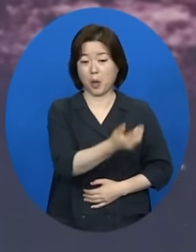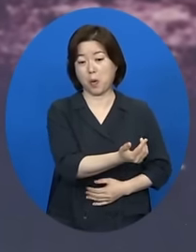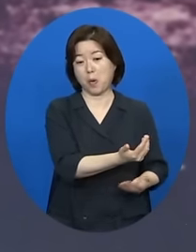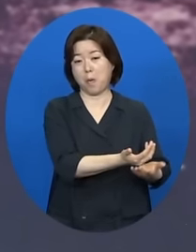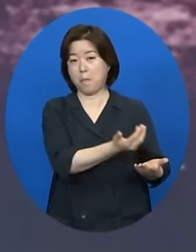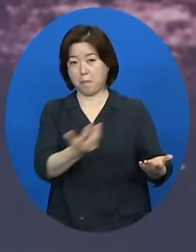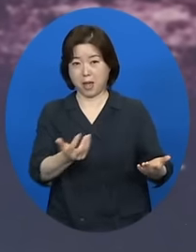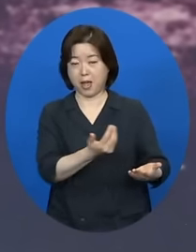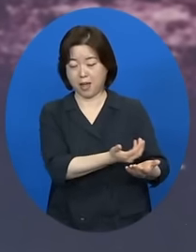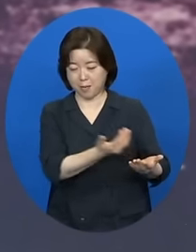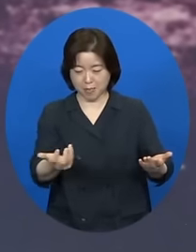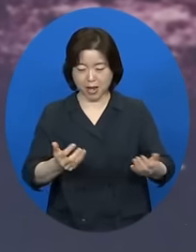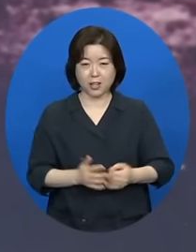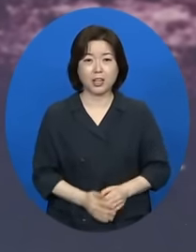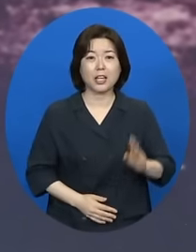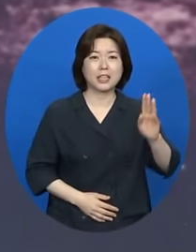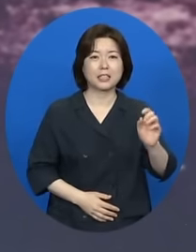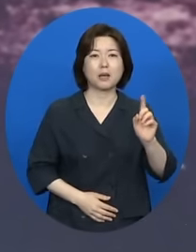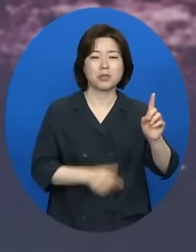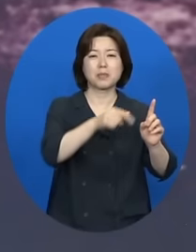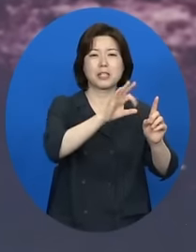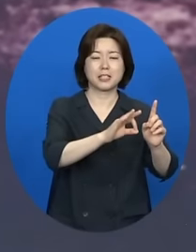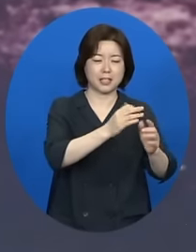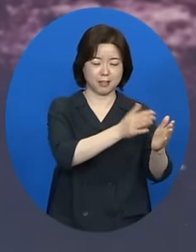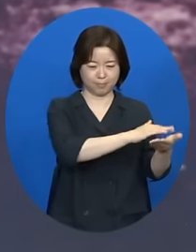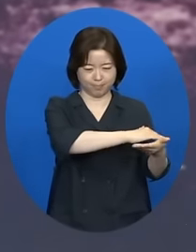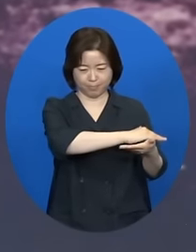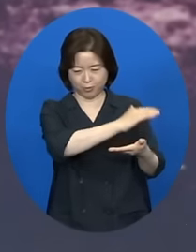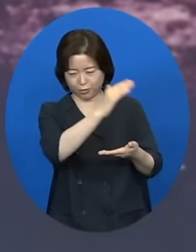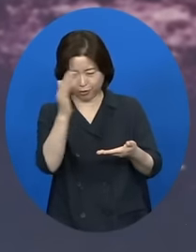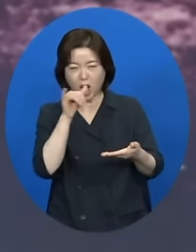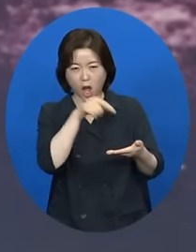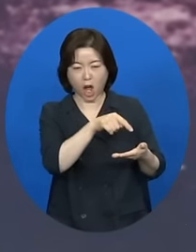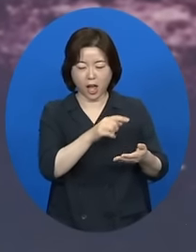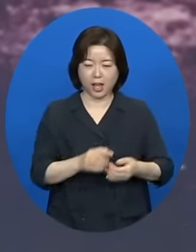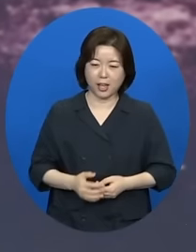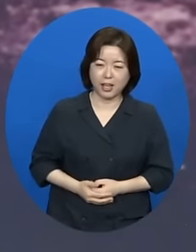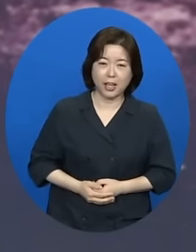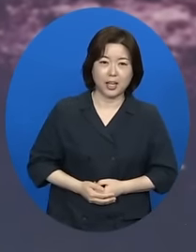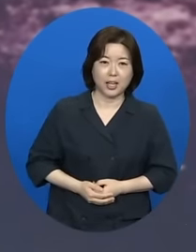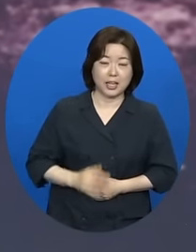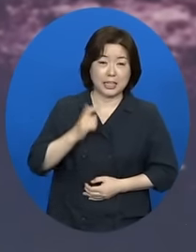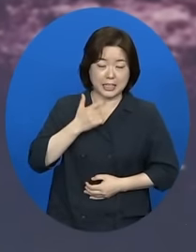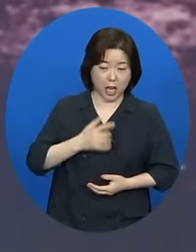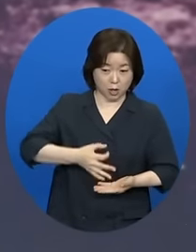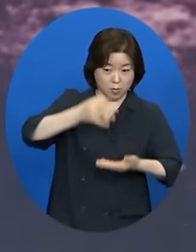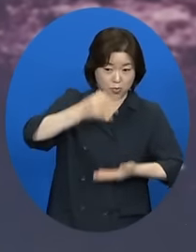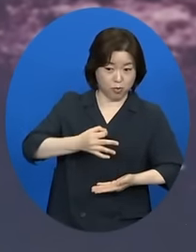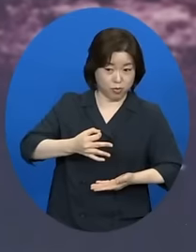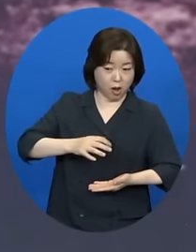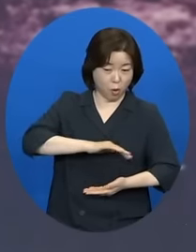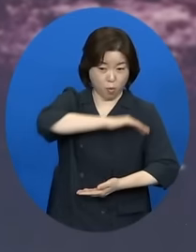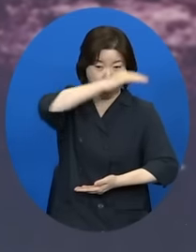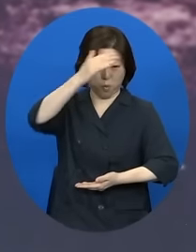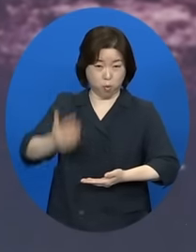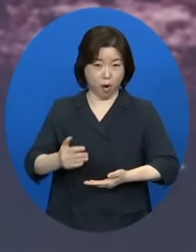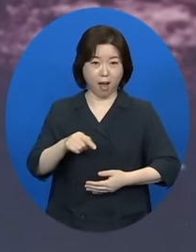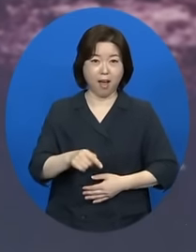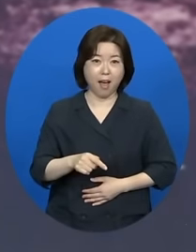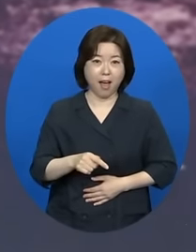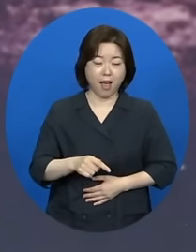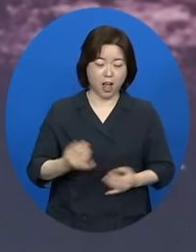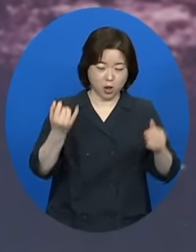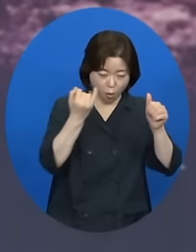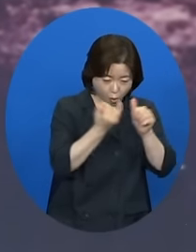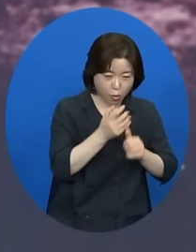31장의 이야기입니다. 자, 야곱이 하나님을 만났습니다. 그의 재산은 어마어마하게 늘어났습니다. 결혼도 했습니다. 자녀들도 많이